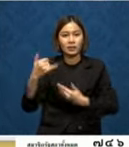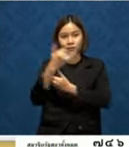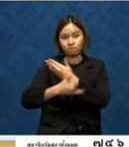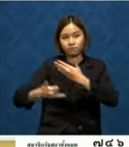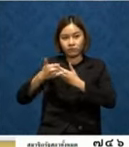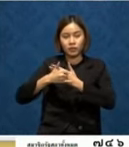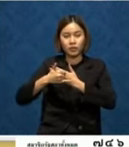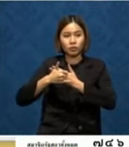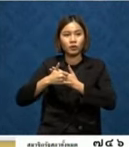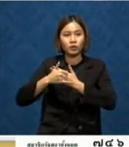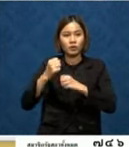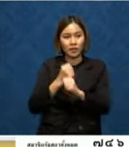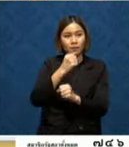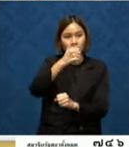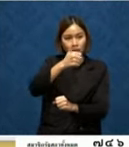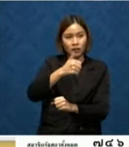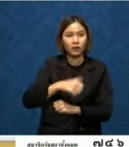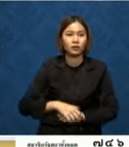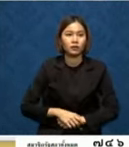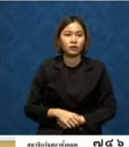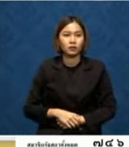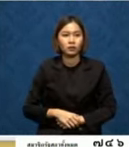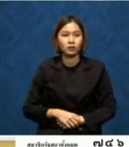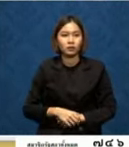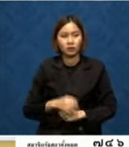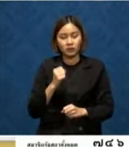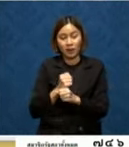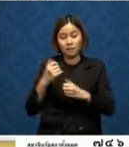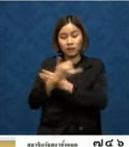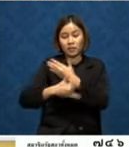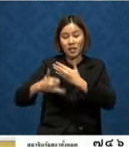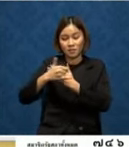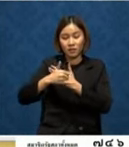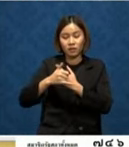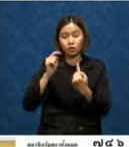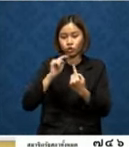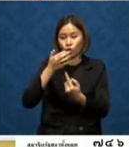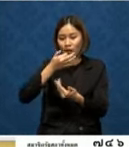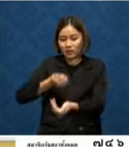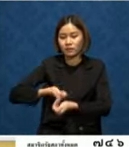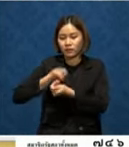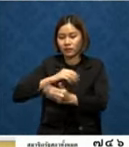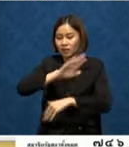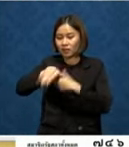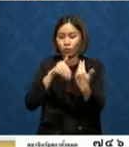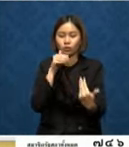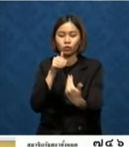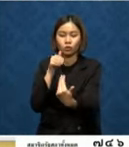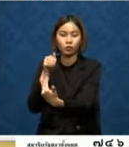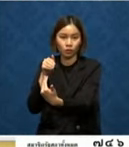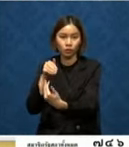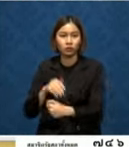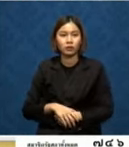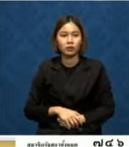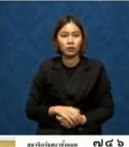ที่กินได้เป็นการทำการต่างประเทศที่ถึงมือพี่น้องประชาชนโดยตรง